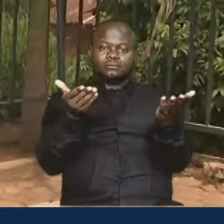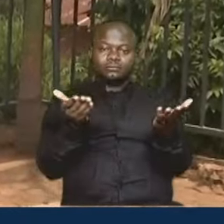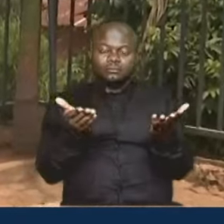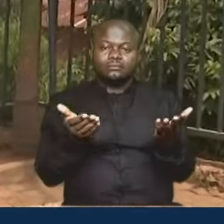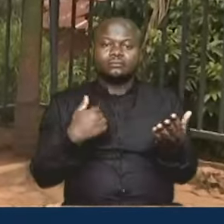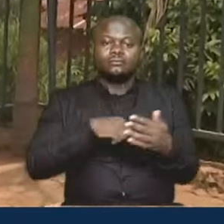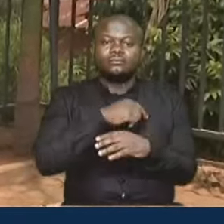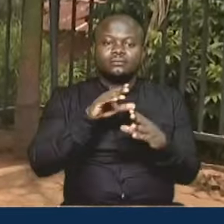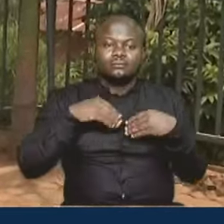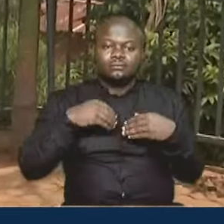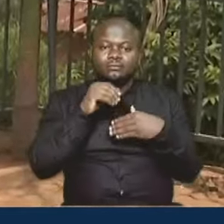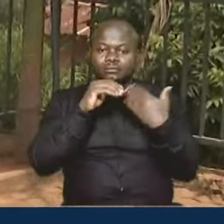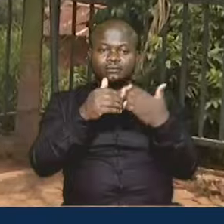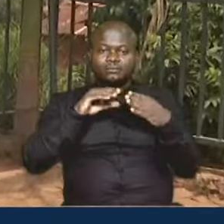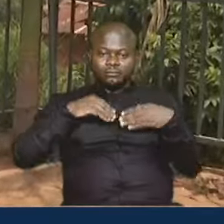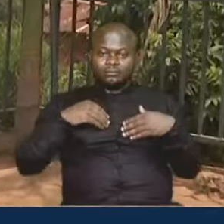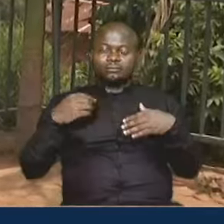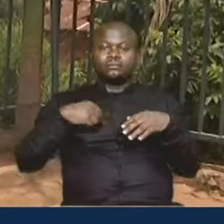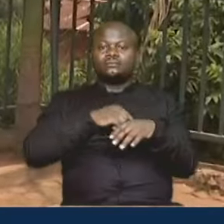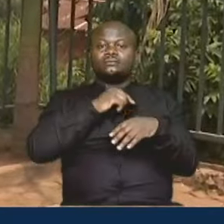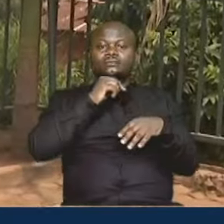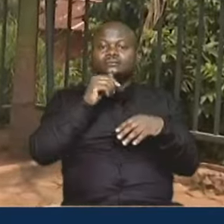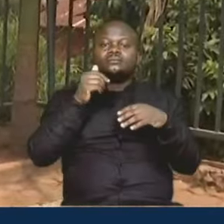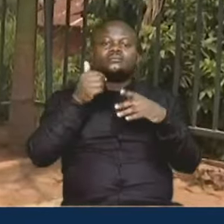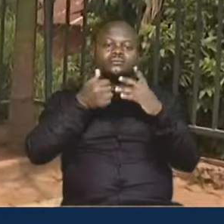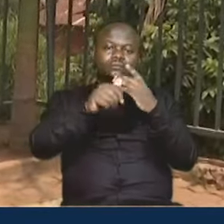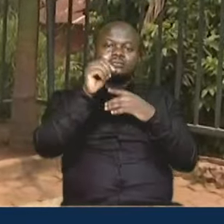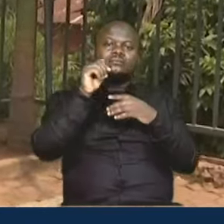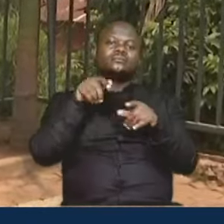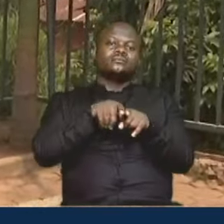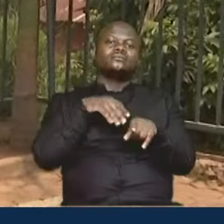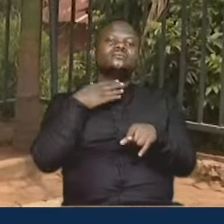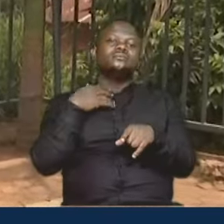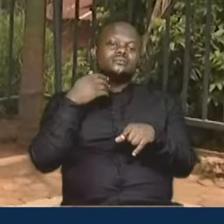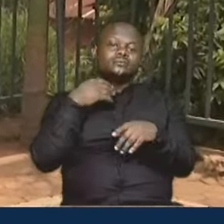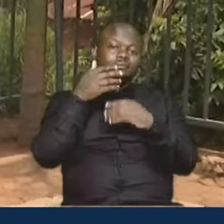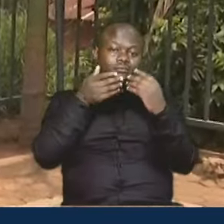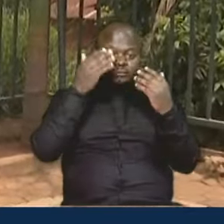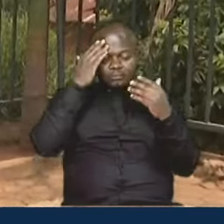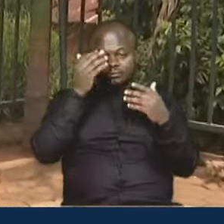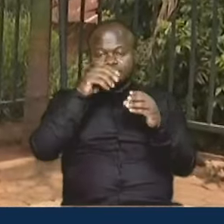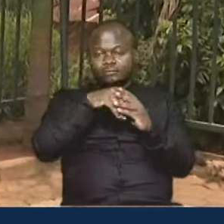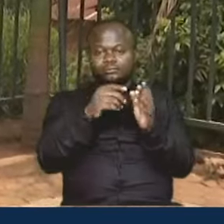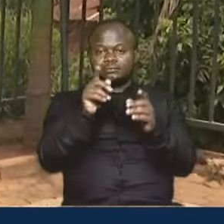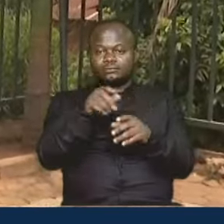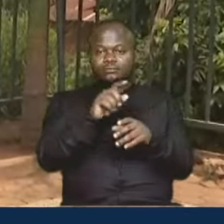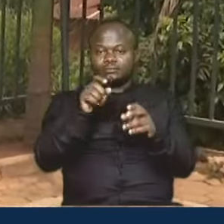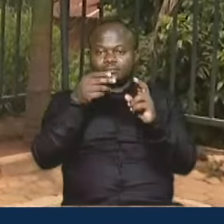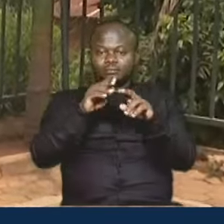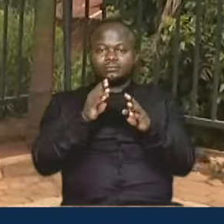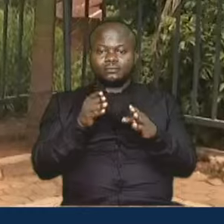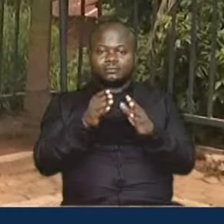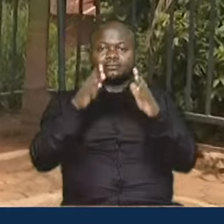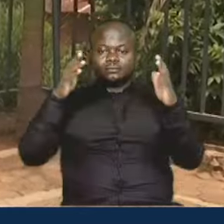iyi barabyemerewe ntibabyemerewe ni ukuvuga ngo turi mu Kigali wese aza akavuga ibintu uko yishakiye ugasanga ari ibyo uvuze utazi ko bigize icyaha. Akwiye kubaho imirongo